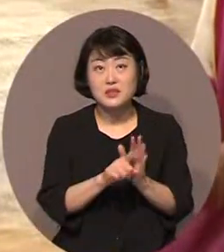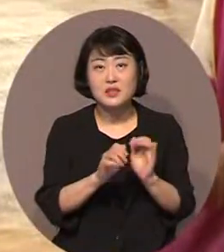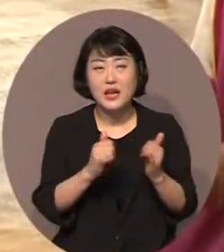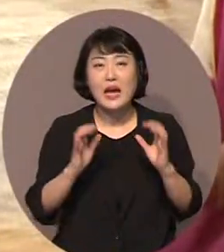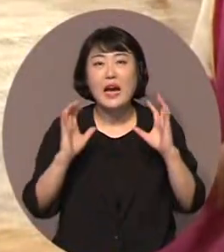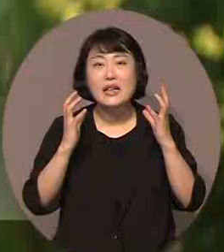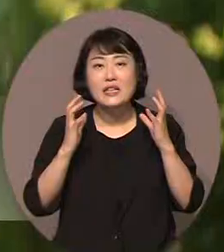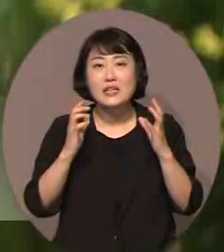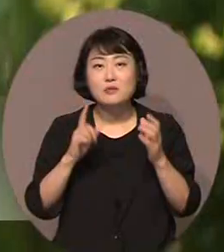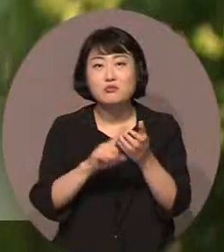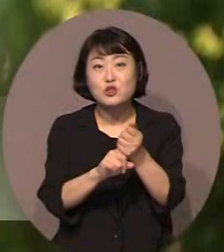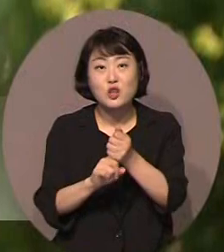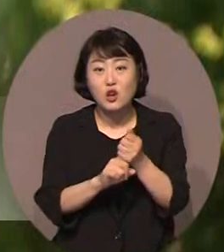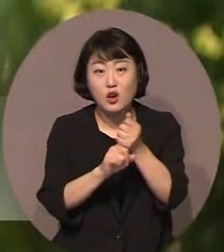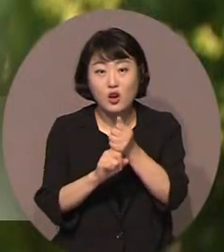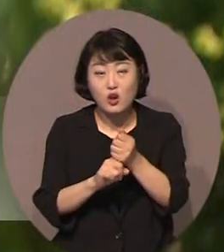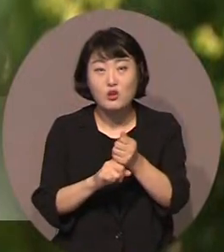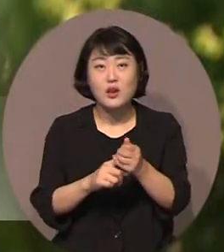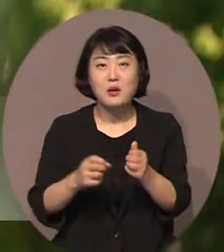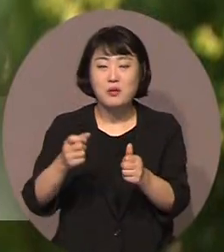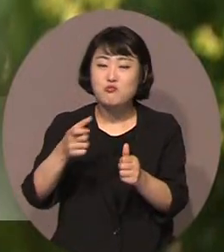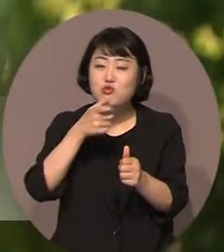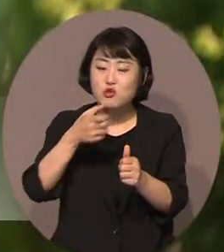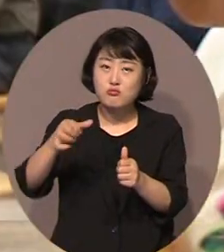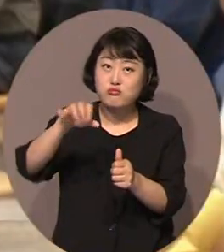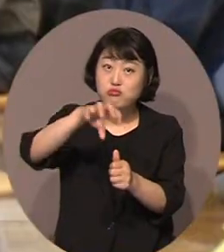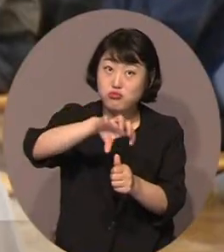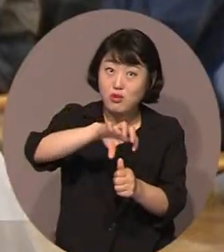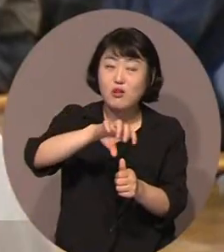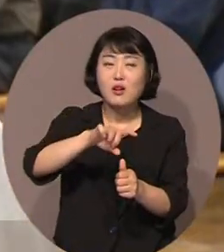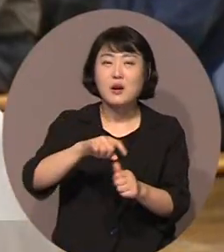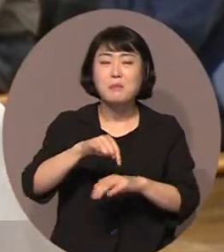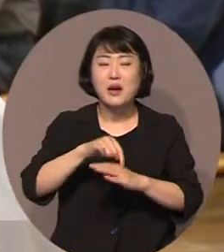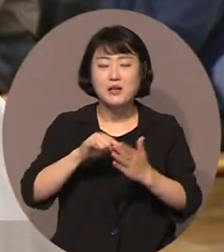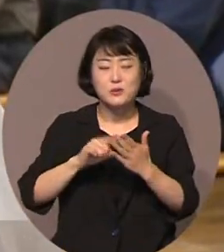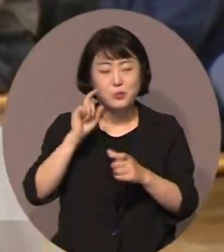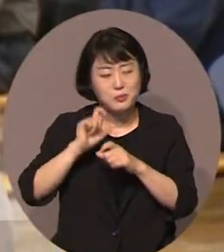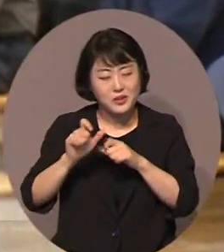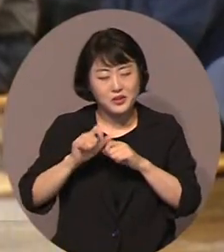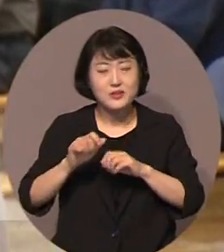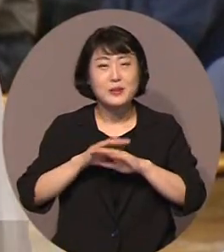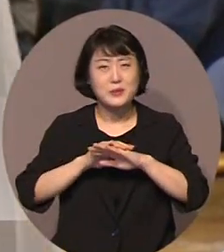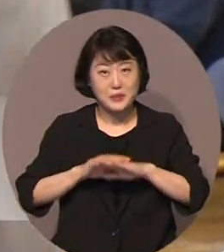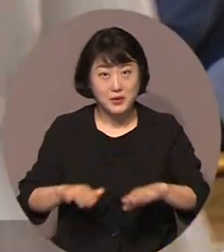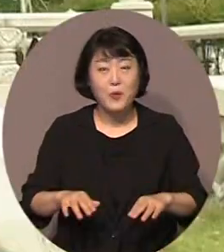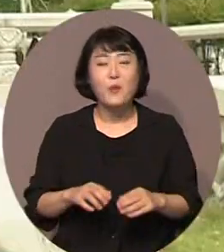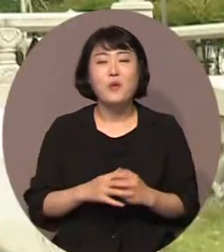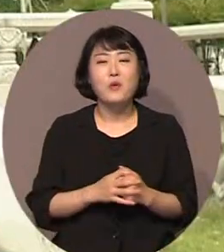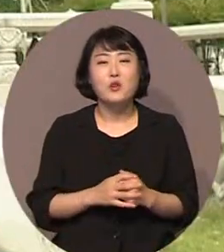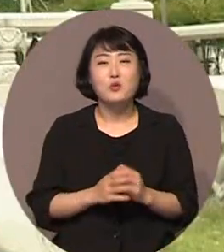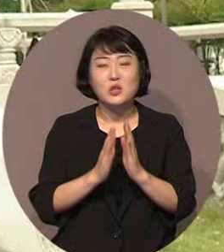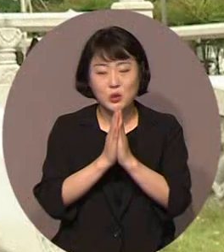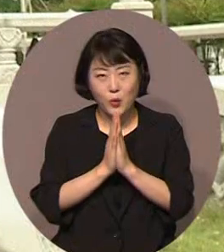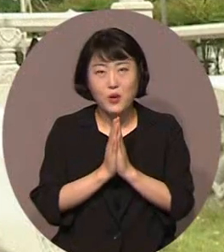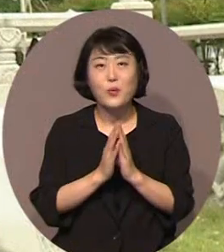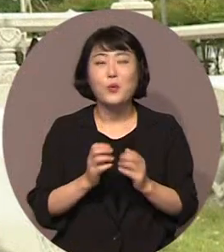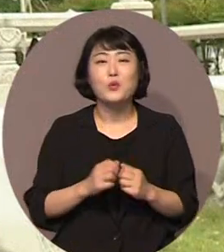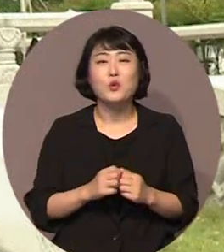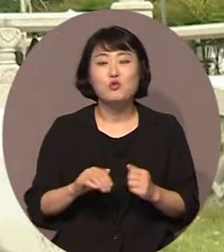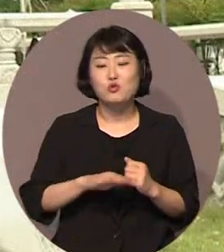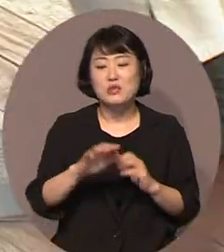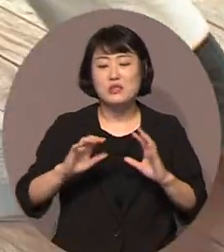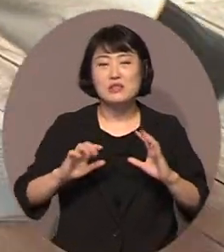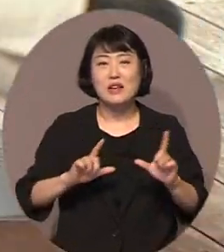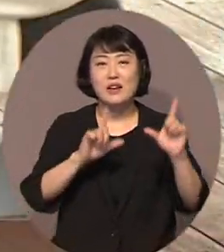부처의 머리 위에 물을 붓는 관불 의식을 통해 마음속 번뇌를 씻어내고 두 손 모아 기도하며 우리가 사는 세상이